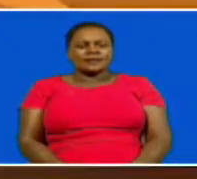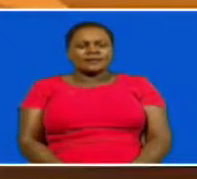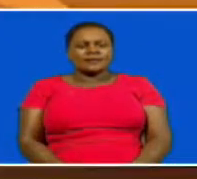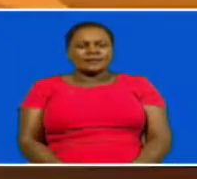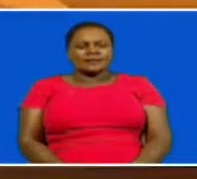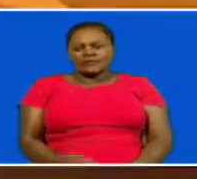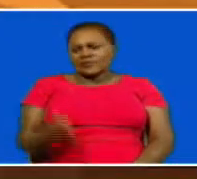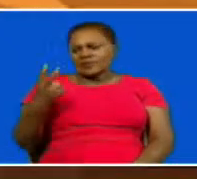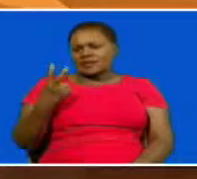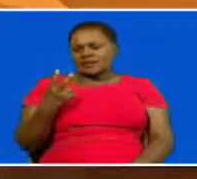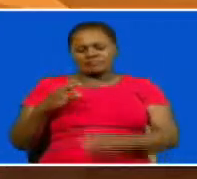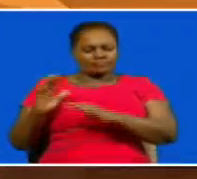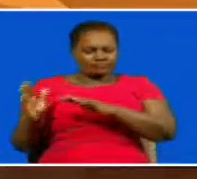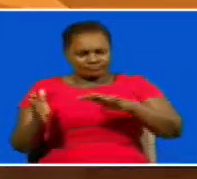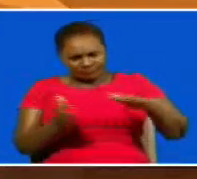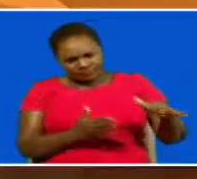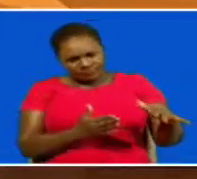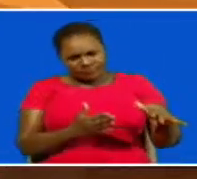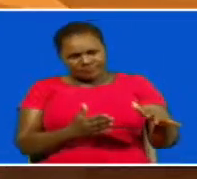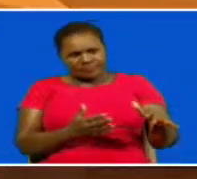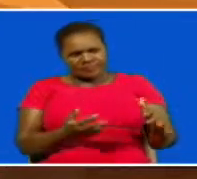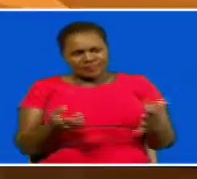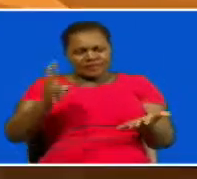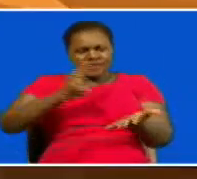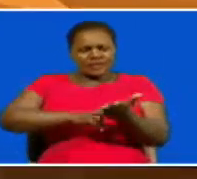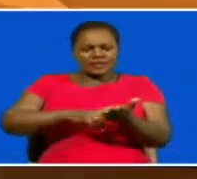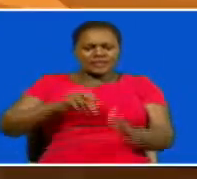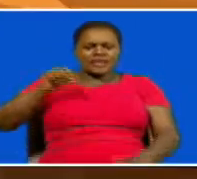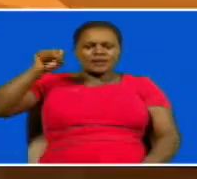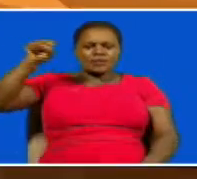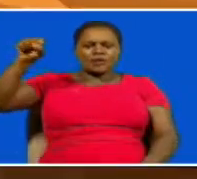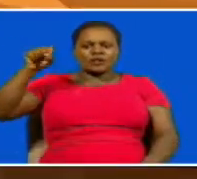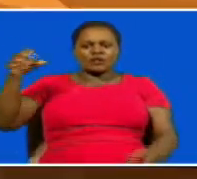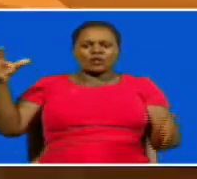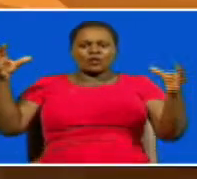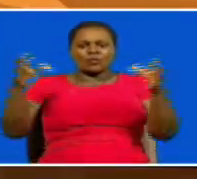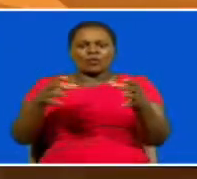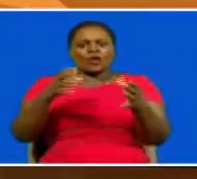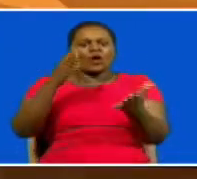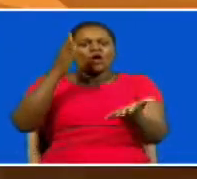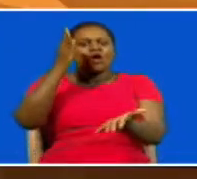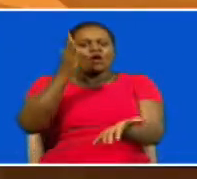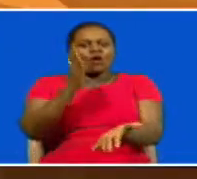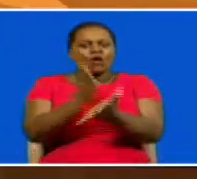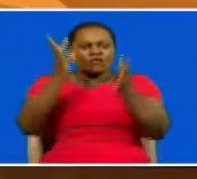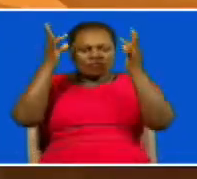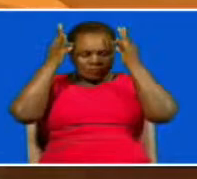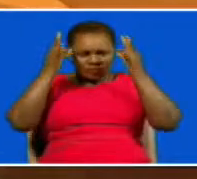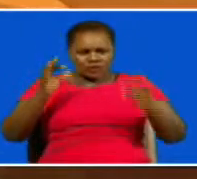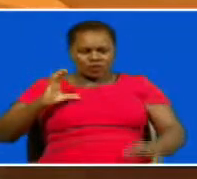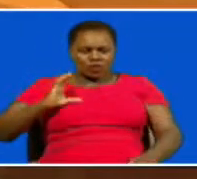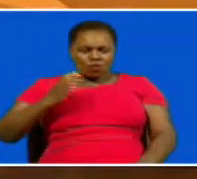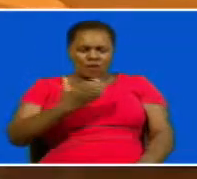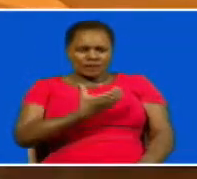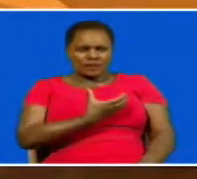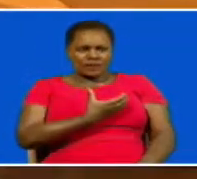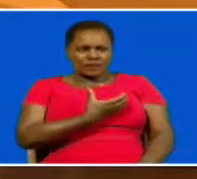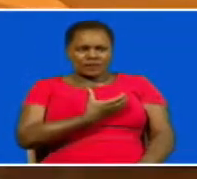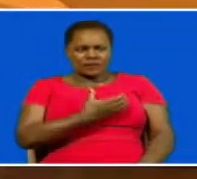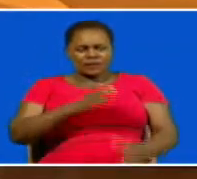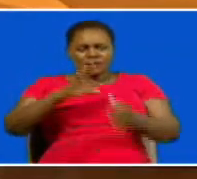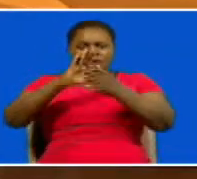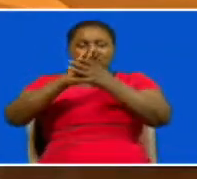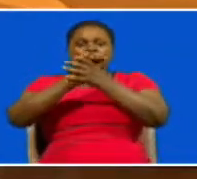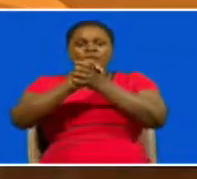Na mtazamaji, tukiachana hayo, msajili wa vyama vya siasa Anderitu wameidhinisha uamuzi ambao ulifanywa na kamati simamizi ya chama